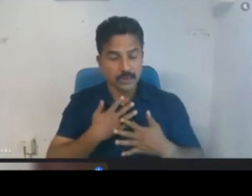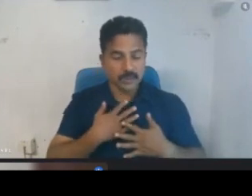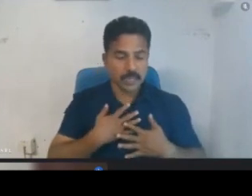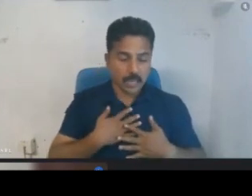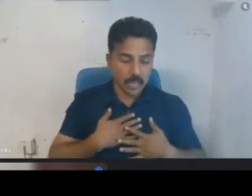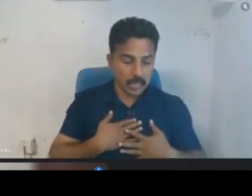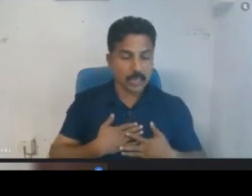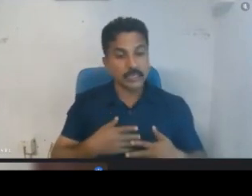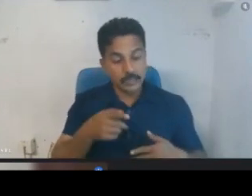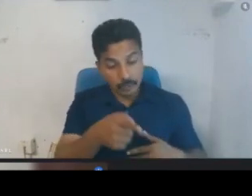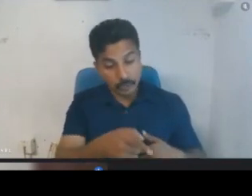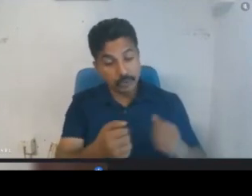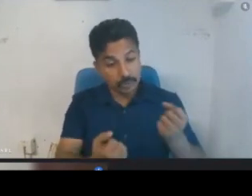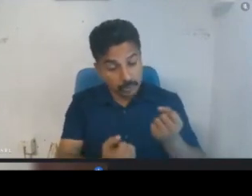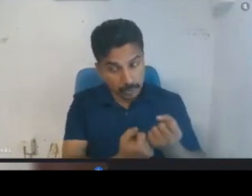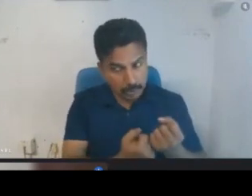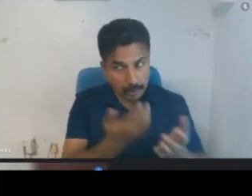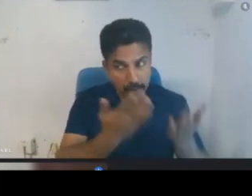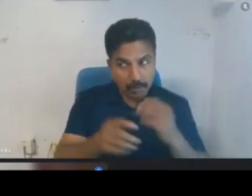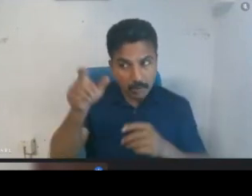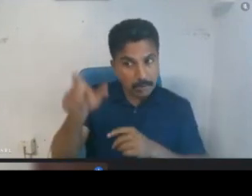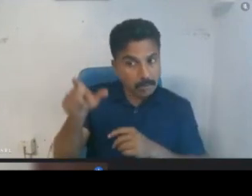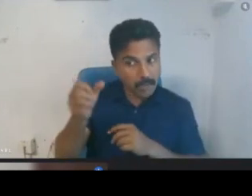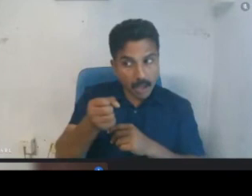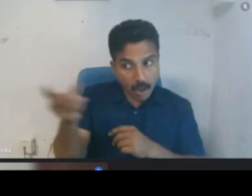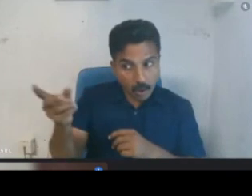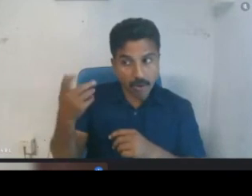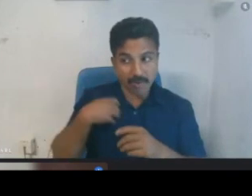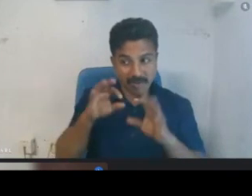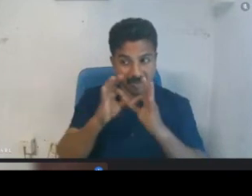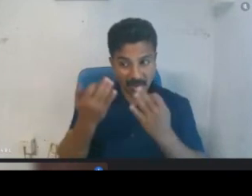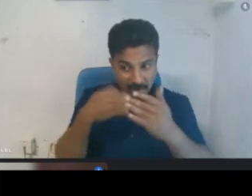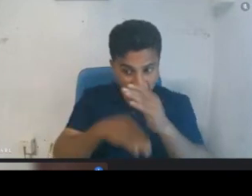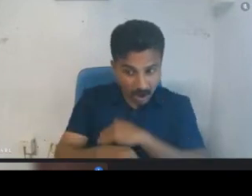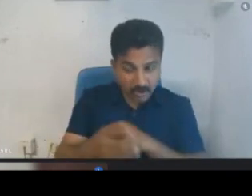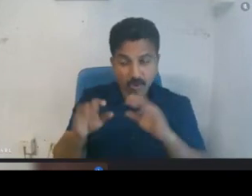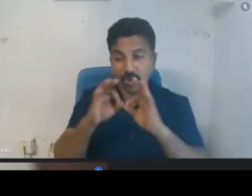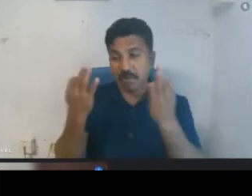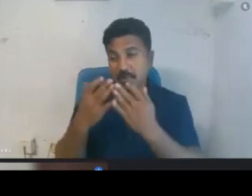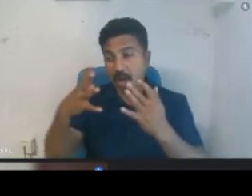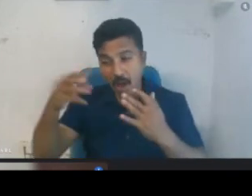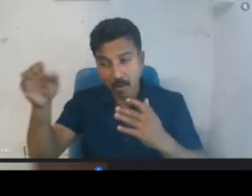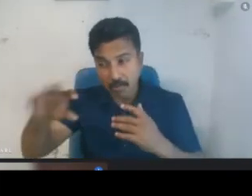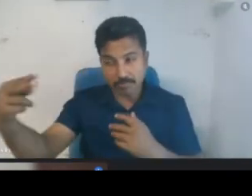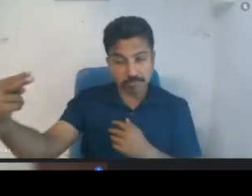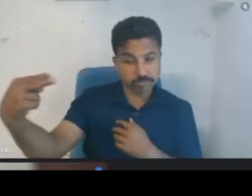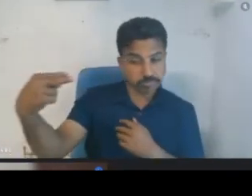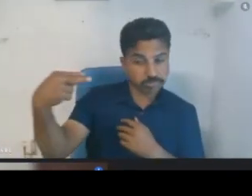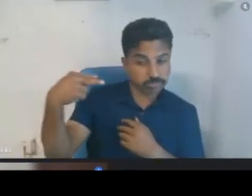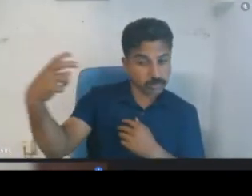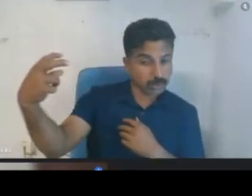സമാധാനത്തിന് വേണ്ടിയായിരിക്കില്ല, നമ്മൾ പലരും നമ്മളെ വാച്ച് ചെയ്യുന്നുണ്ടായിരിക്കും നമ്മുടെ വീടിനുള്ളിൽ തന്നെ, നമ്മുടെ കുടുംബത്തിന് പുറത്ത് തന്നെ. അപ്പം നിങ്ങളുടെ ആ